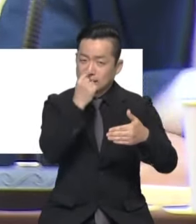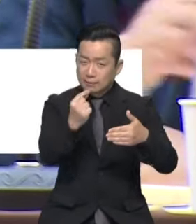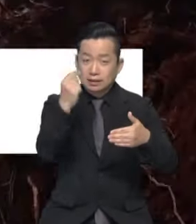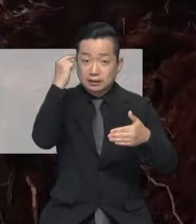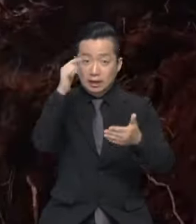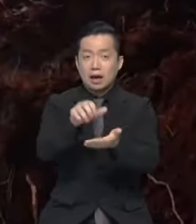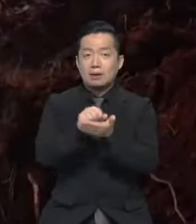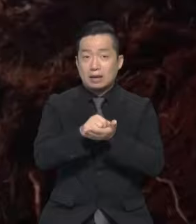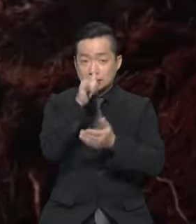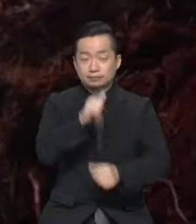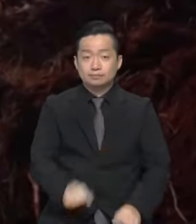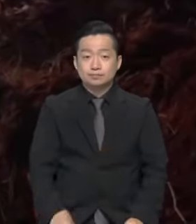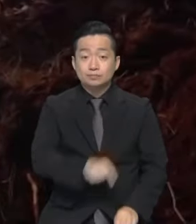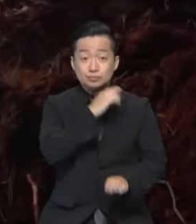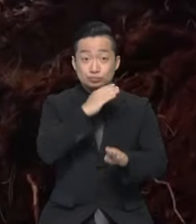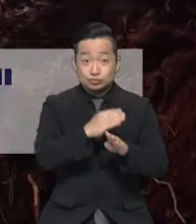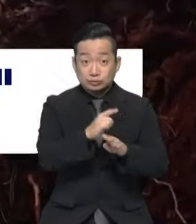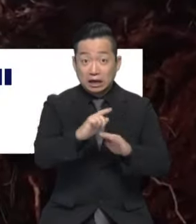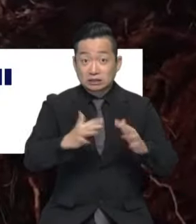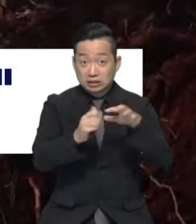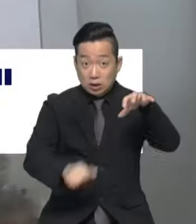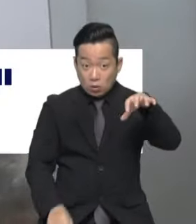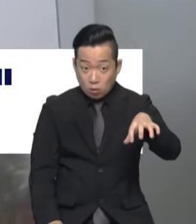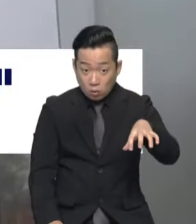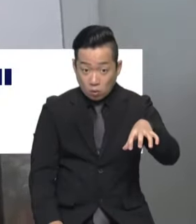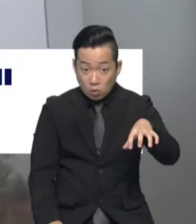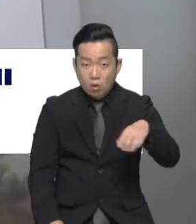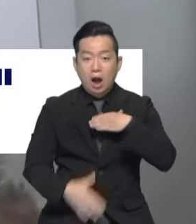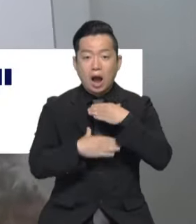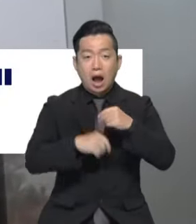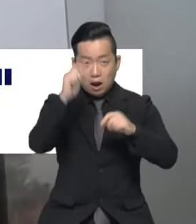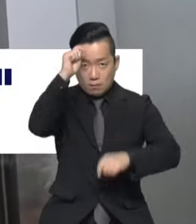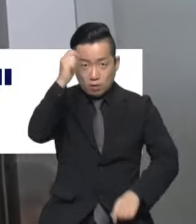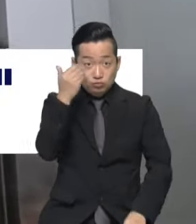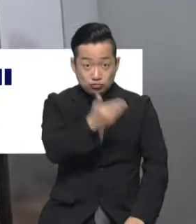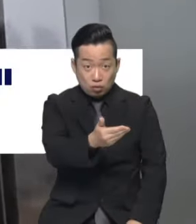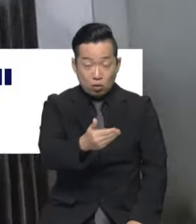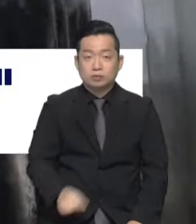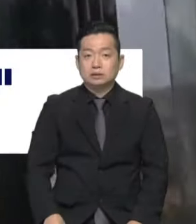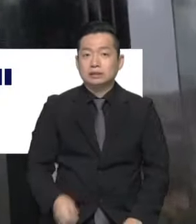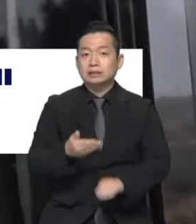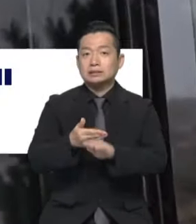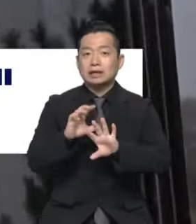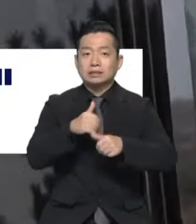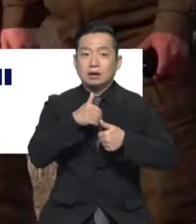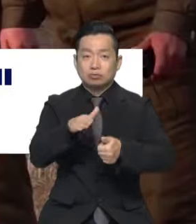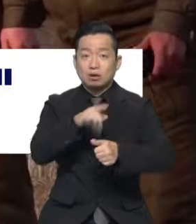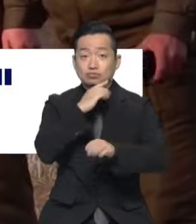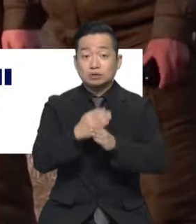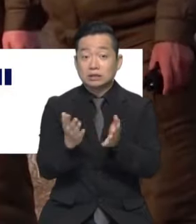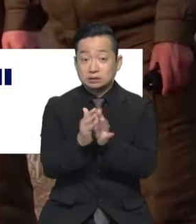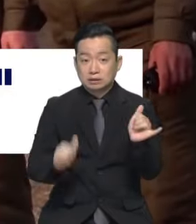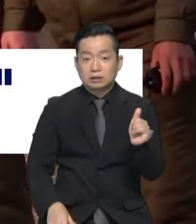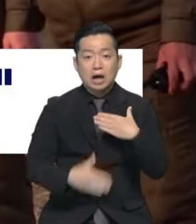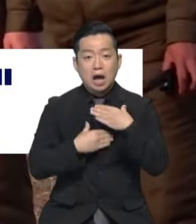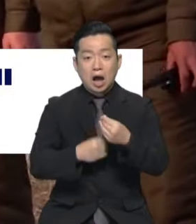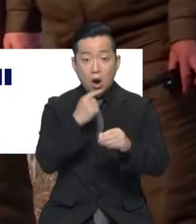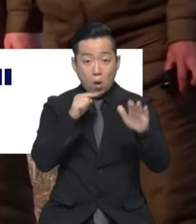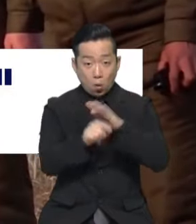받아들이고 북한 건설 현장에 안전모가 보급된 것도 해외 파견 북한 노동자들에 대해서 안전